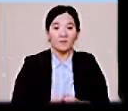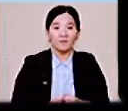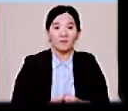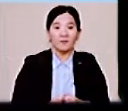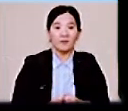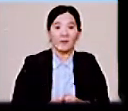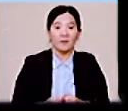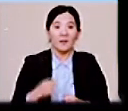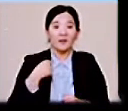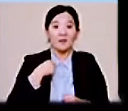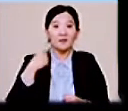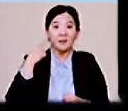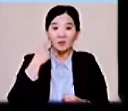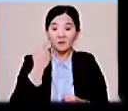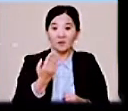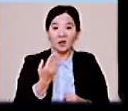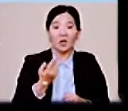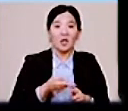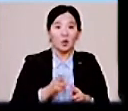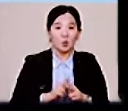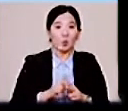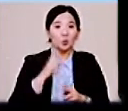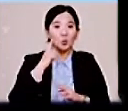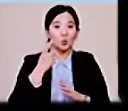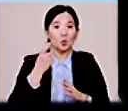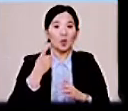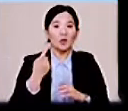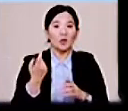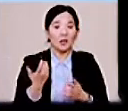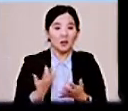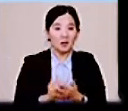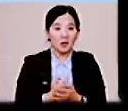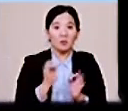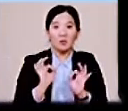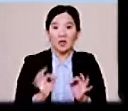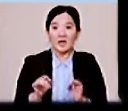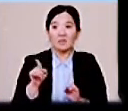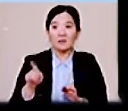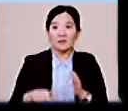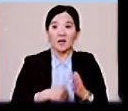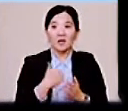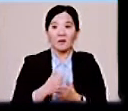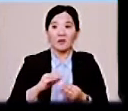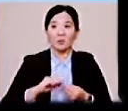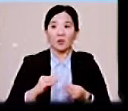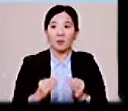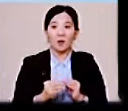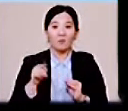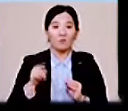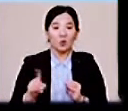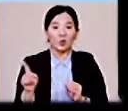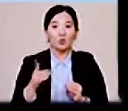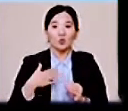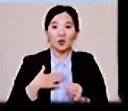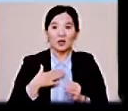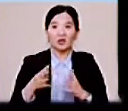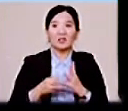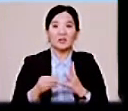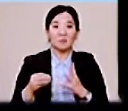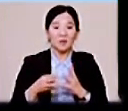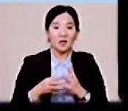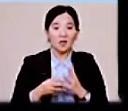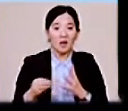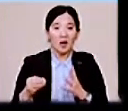Итак, я надеюсь, вы отгадали правильно, что здесь главная проблема в том, что нашей земле